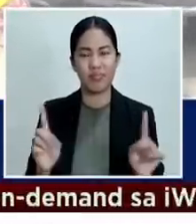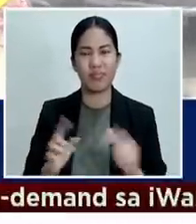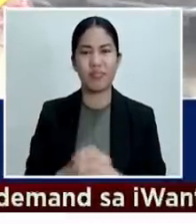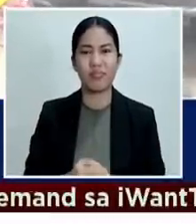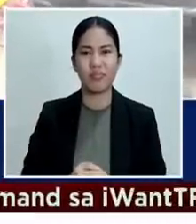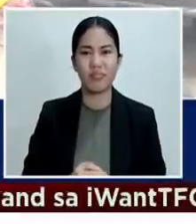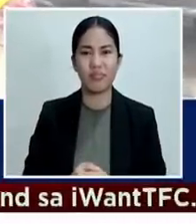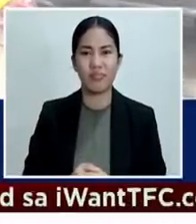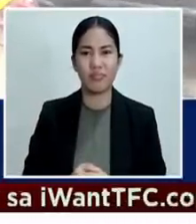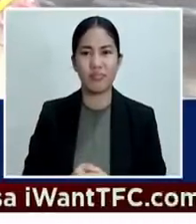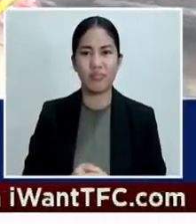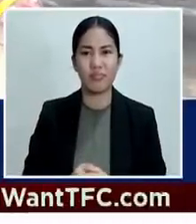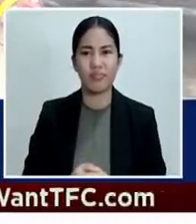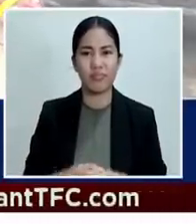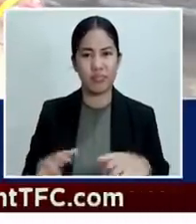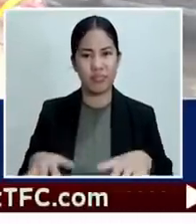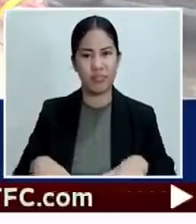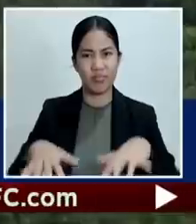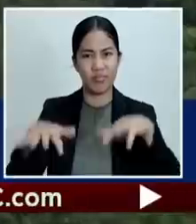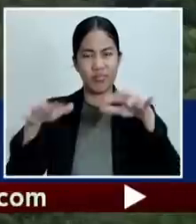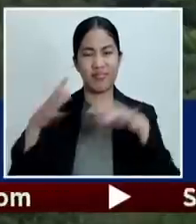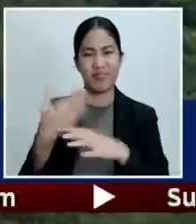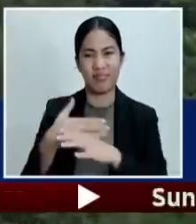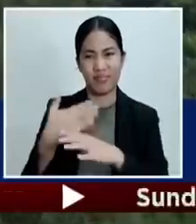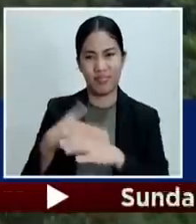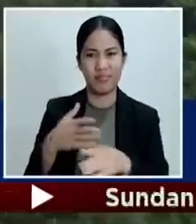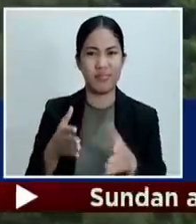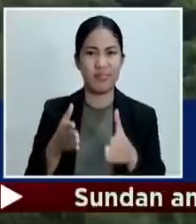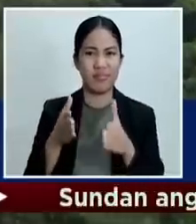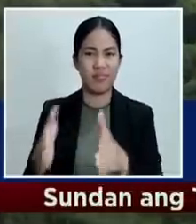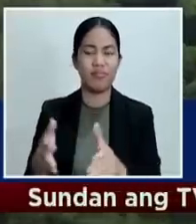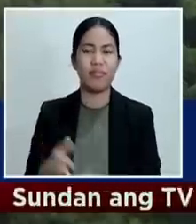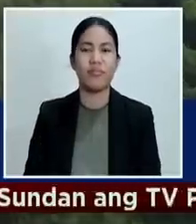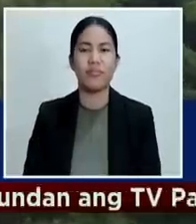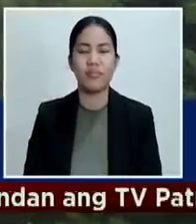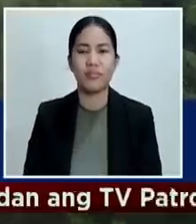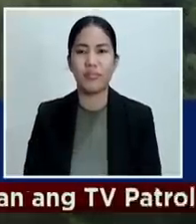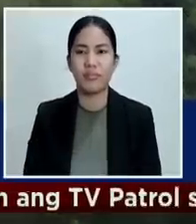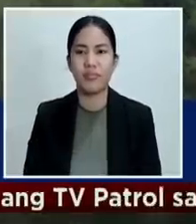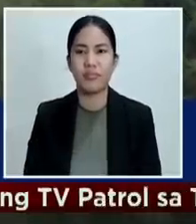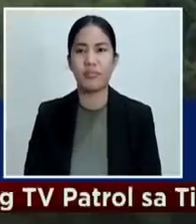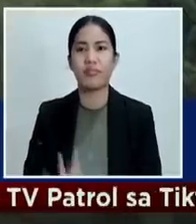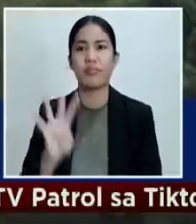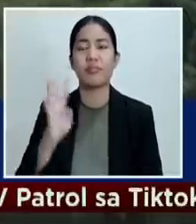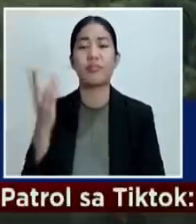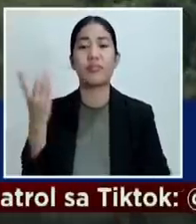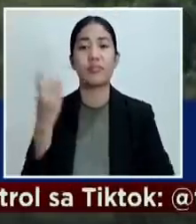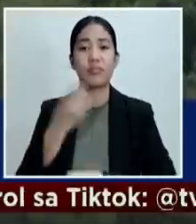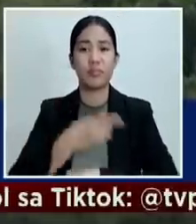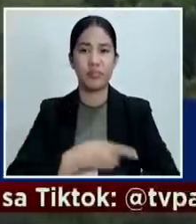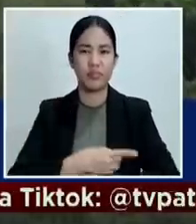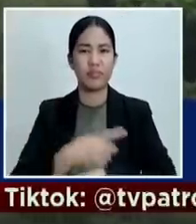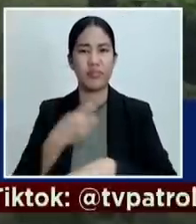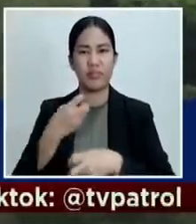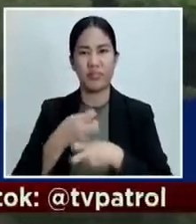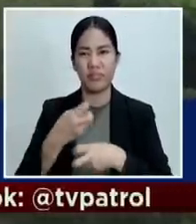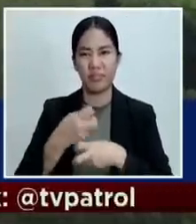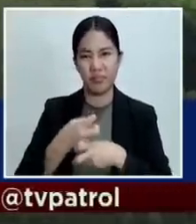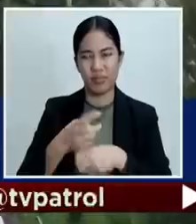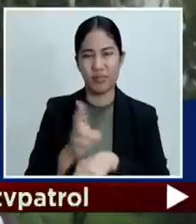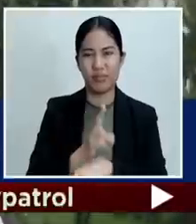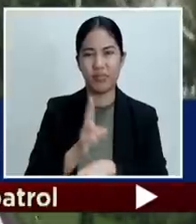yung current ng baha na dumadaloy doon sa kalsada. Apat na araw na rin pahirapan ang pagdaan sa North